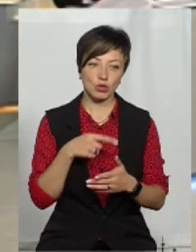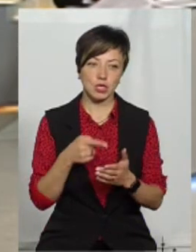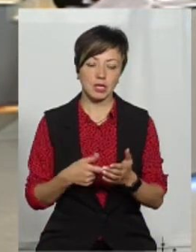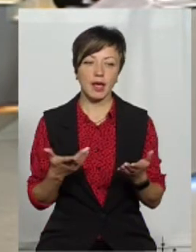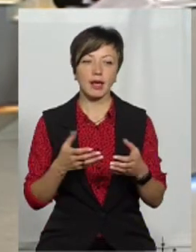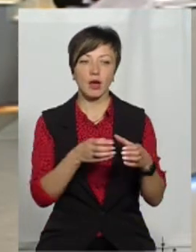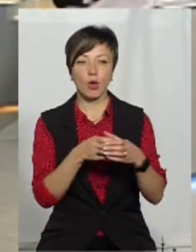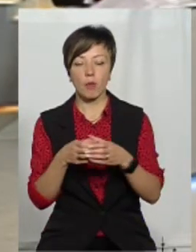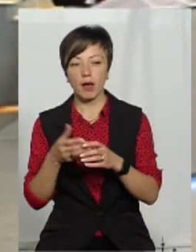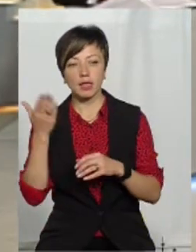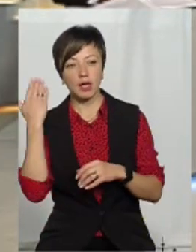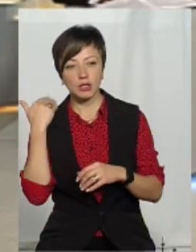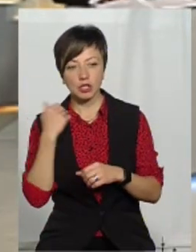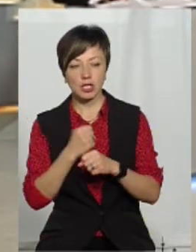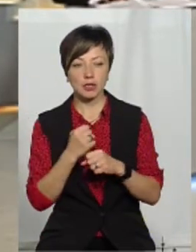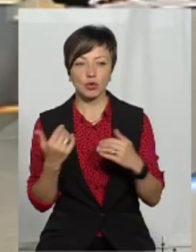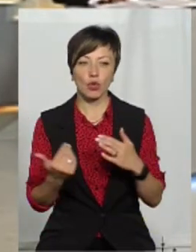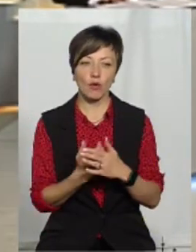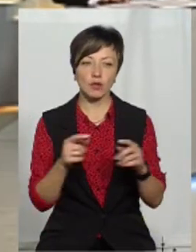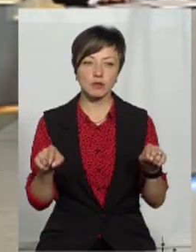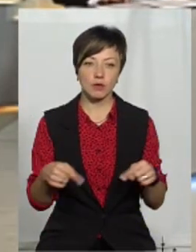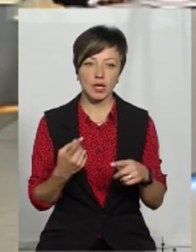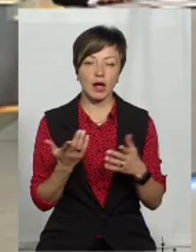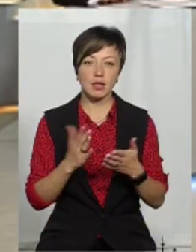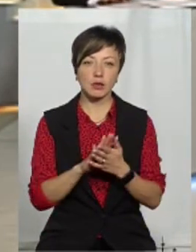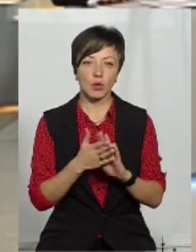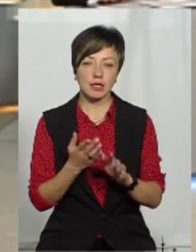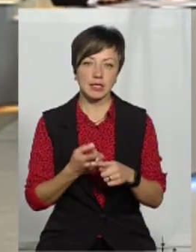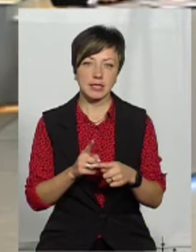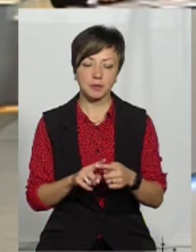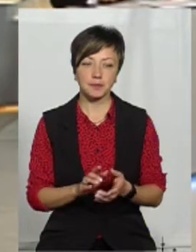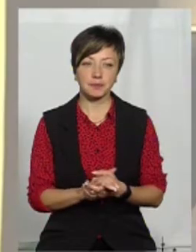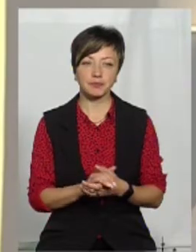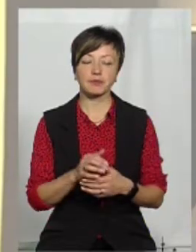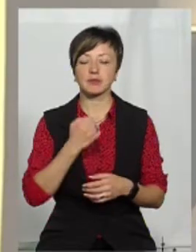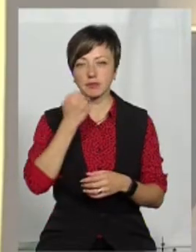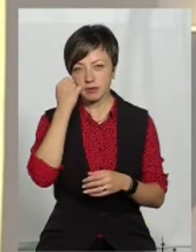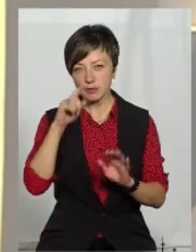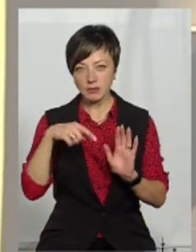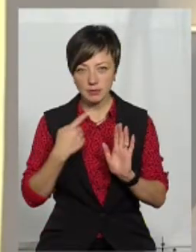це громади, чи це вже раніше діє, чи це новостворення? Яка ситуація з цим? Дякую за питання.